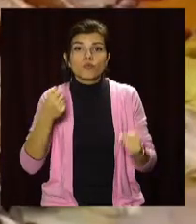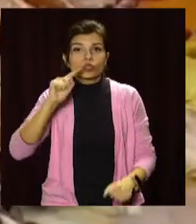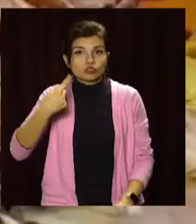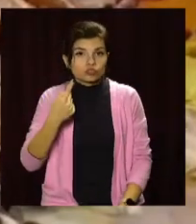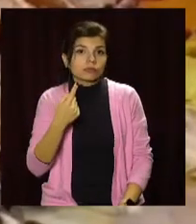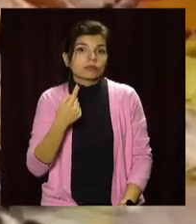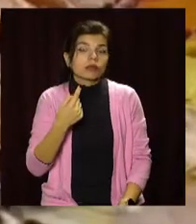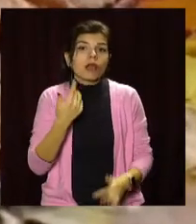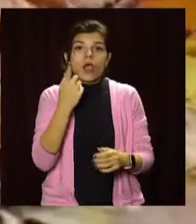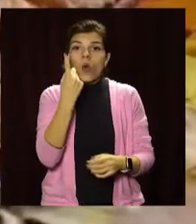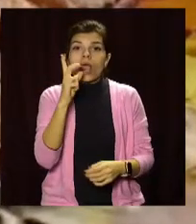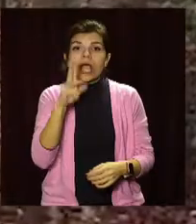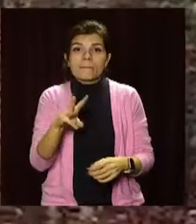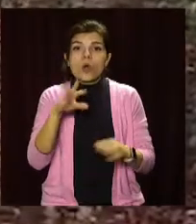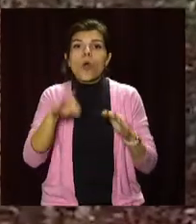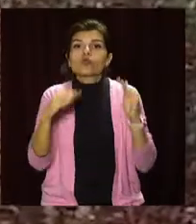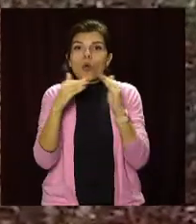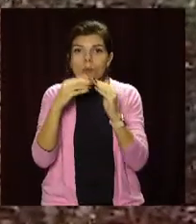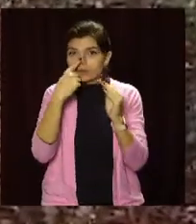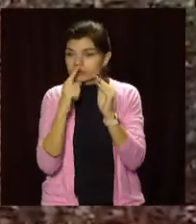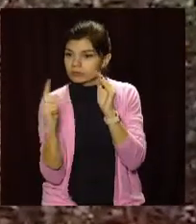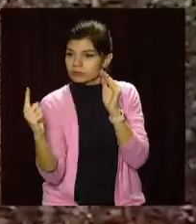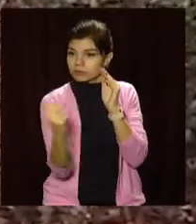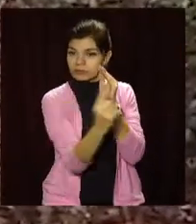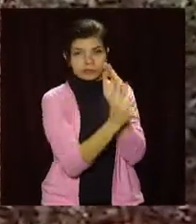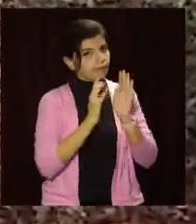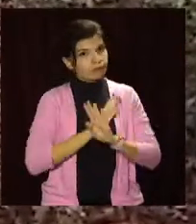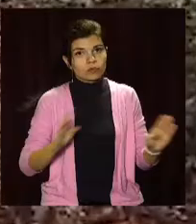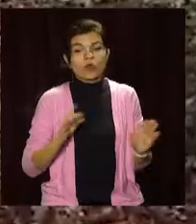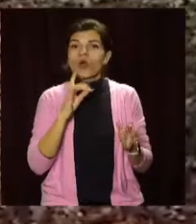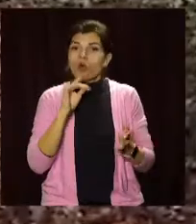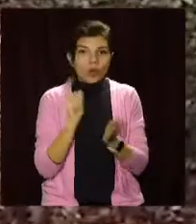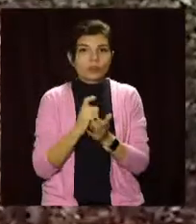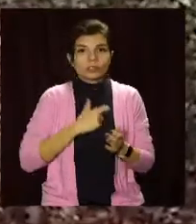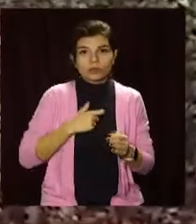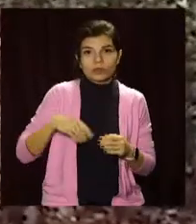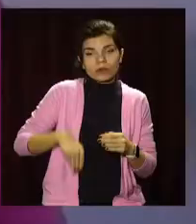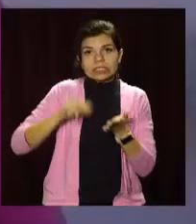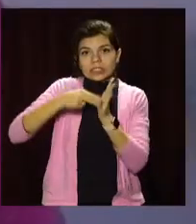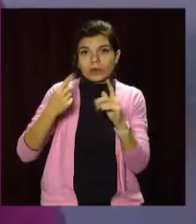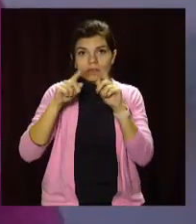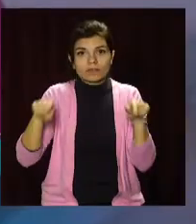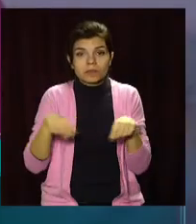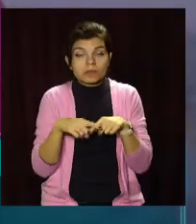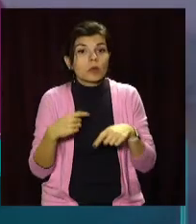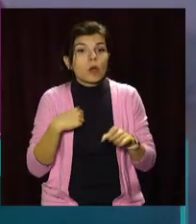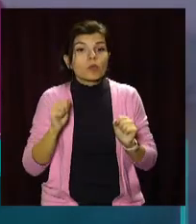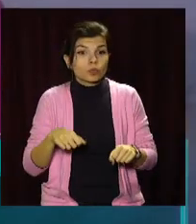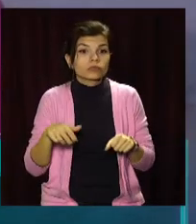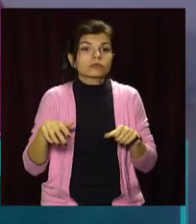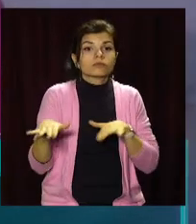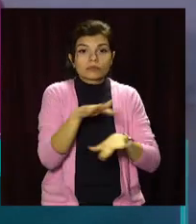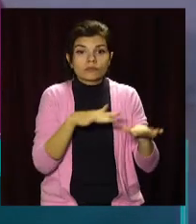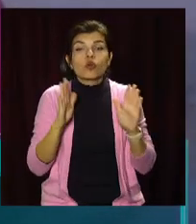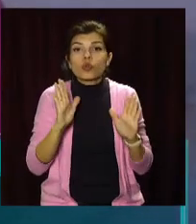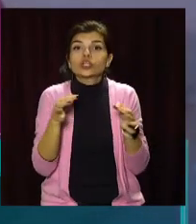в радіусі 1 кілометр від дому. Головне при кожному виході на вулицю мати при собі спеціальну довідку. Ми можемо пересуватися лише